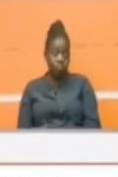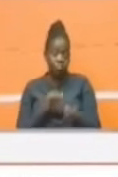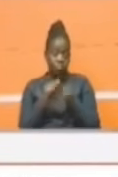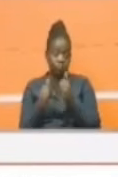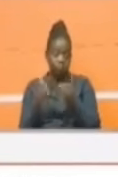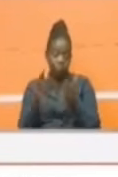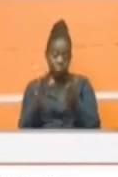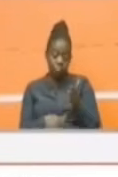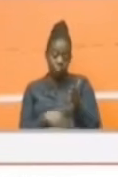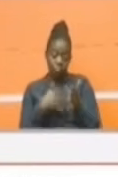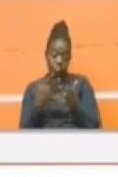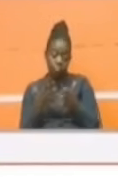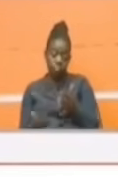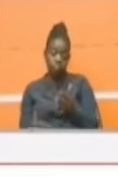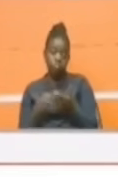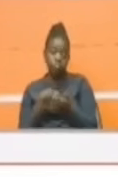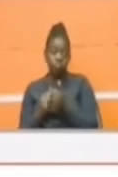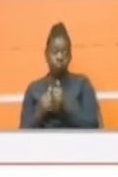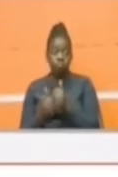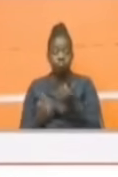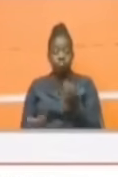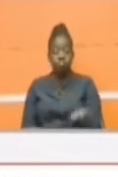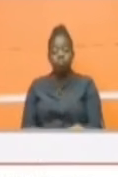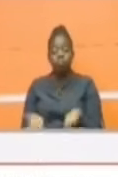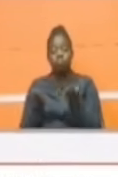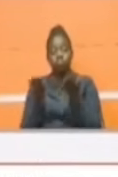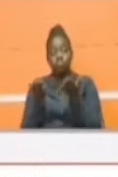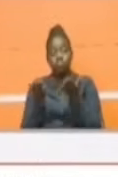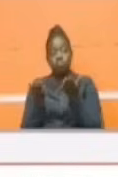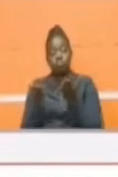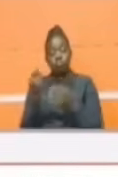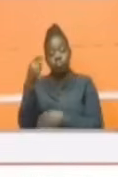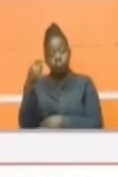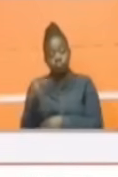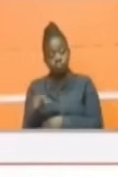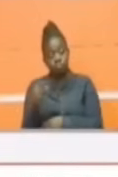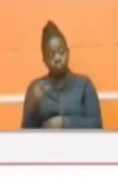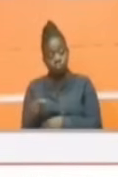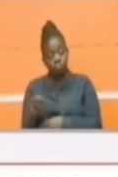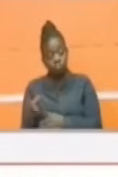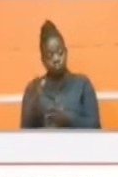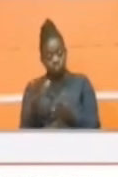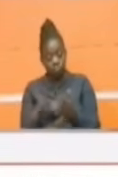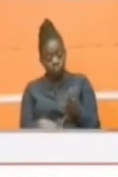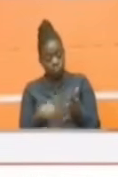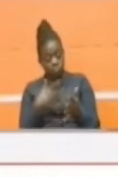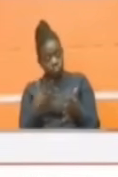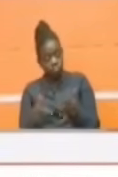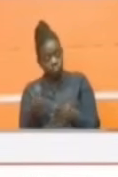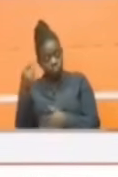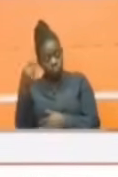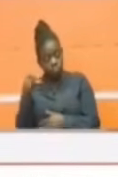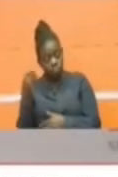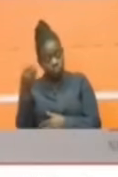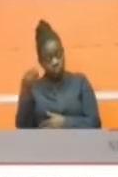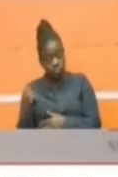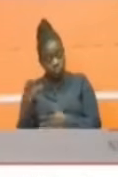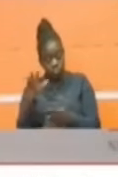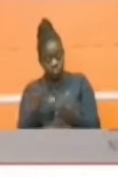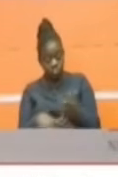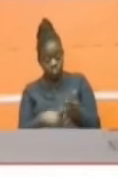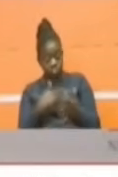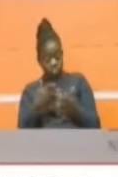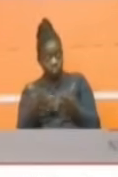musical competitions actually improve the quality, the musical quality of choirs.